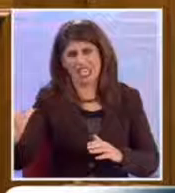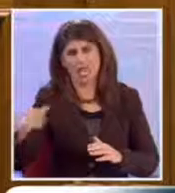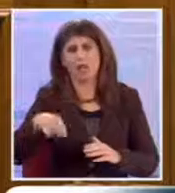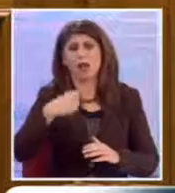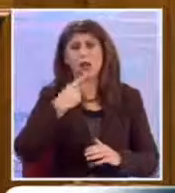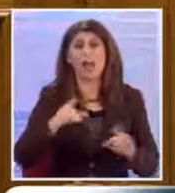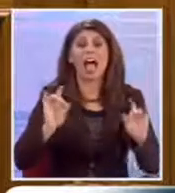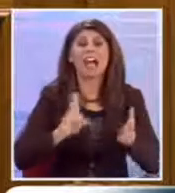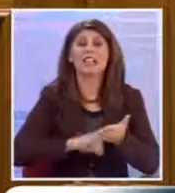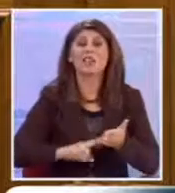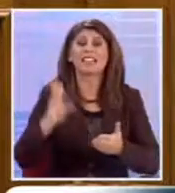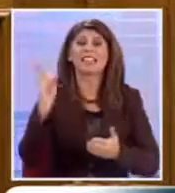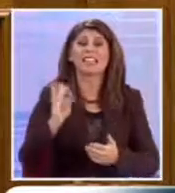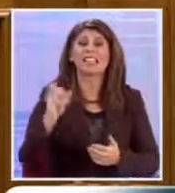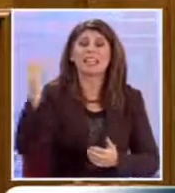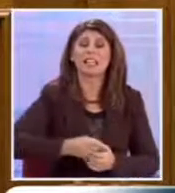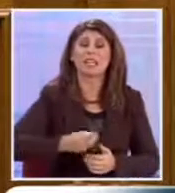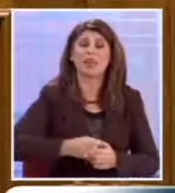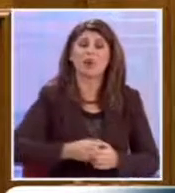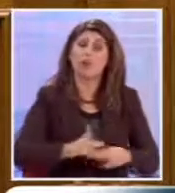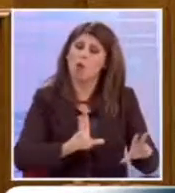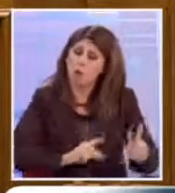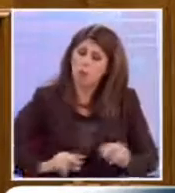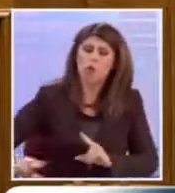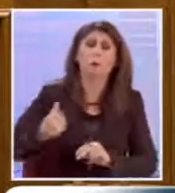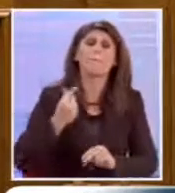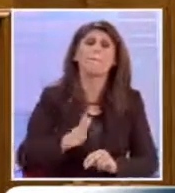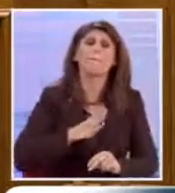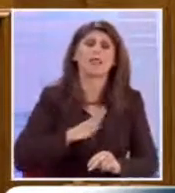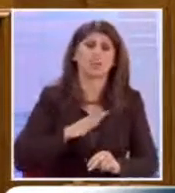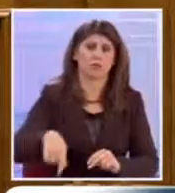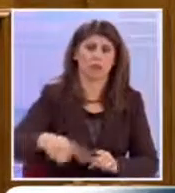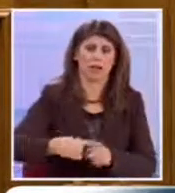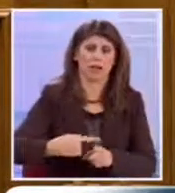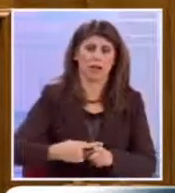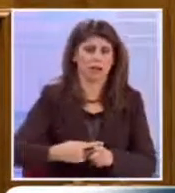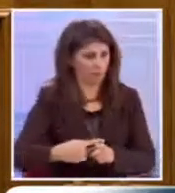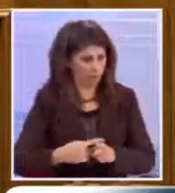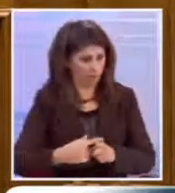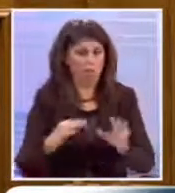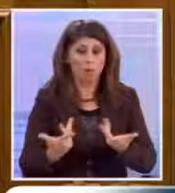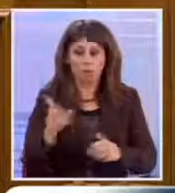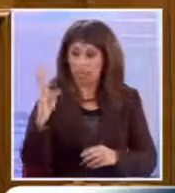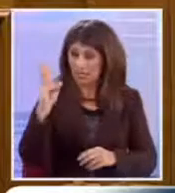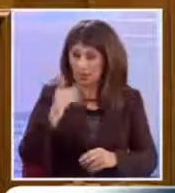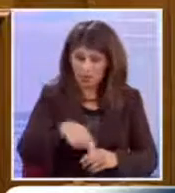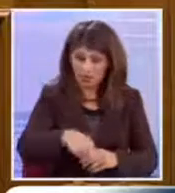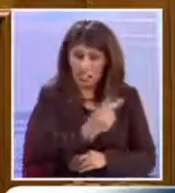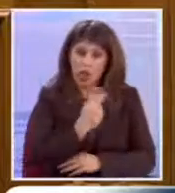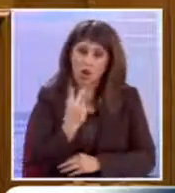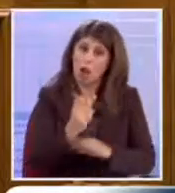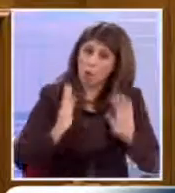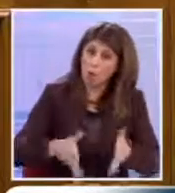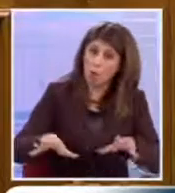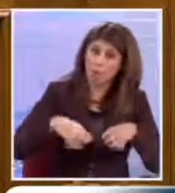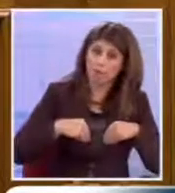ανασφάλιστοι αποτελούν το 30% του συνολικού πληθυσμού της χώρας. Ερώτηση. Πώς μπορεί αυτή η δύστυχη κοινωνία να πιστέψει